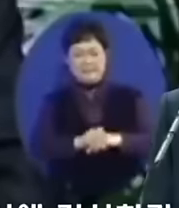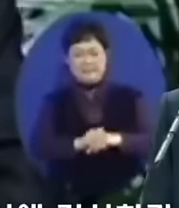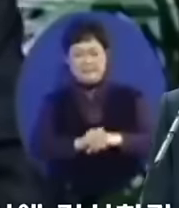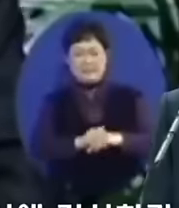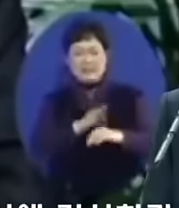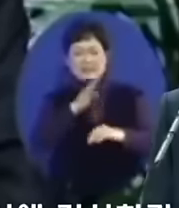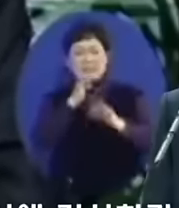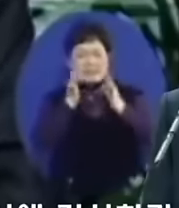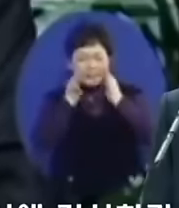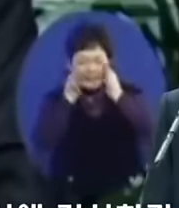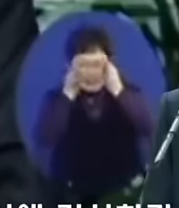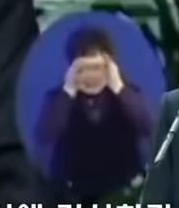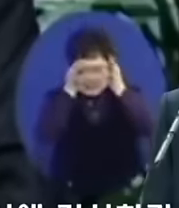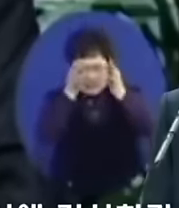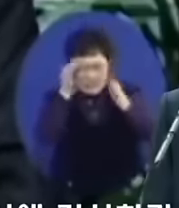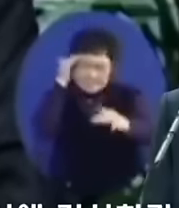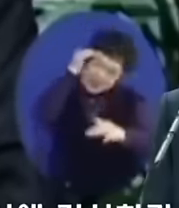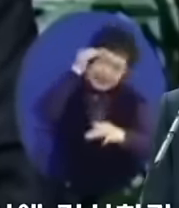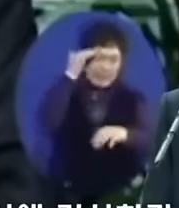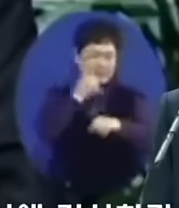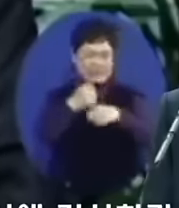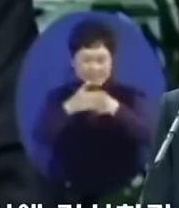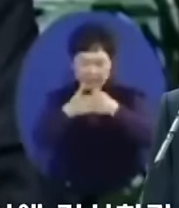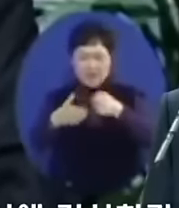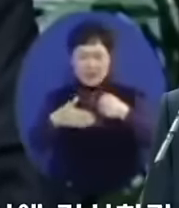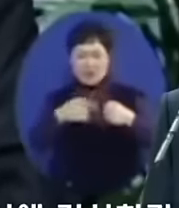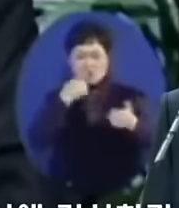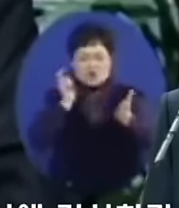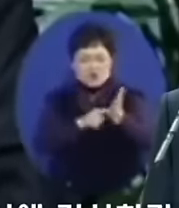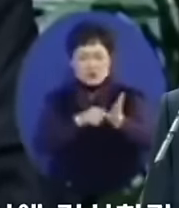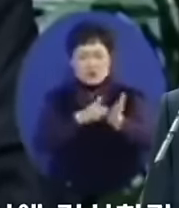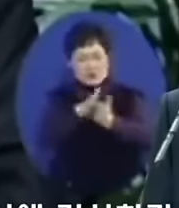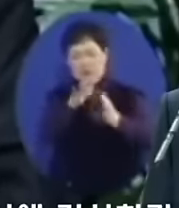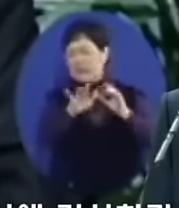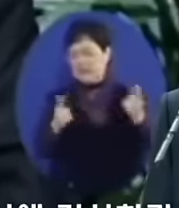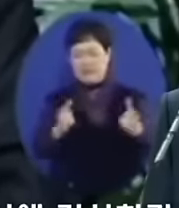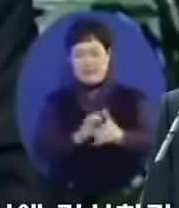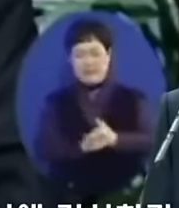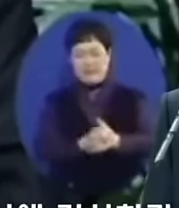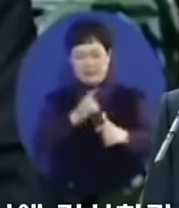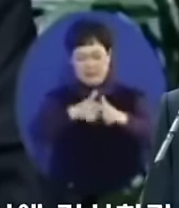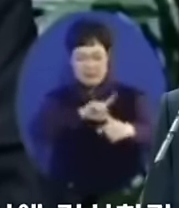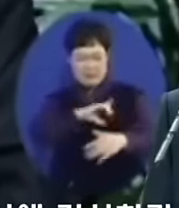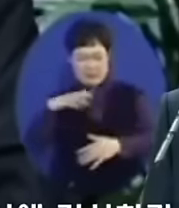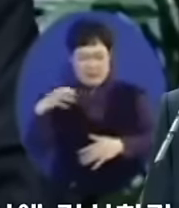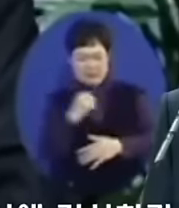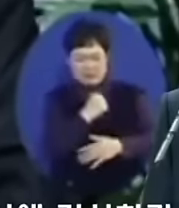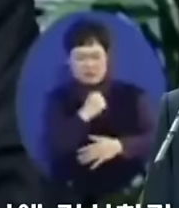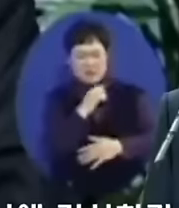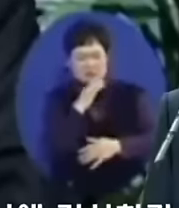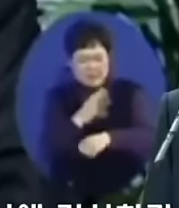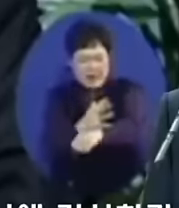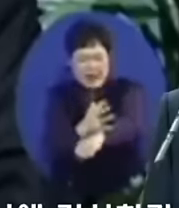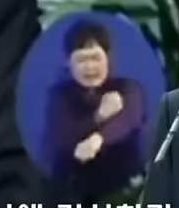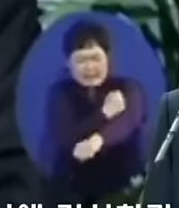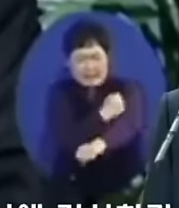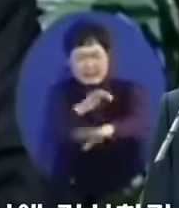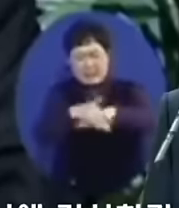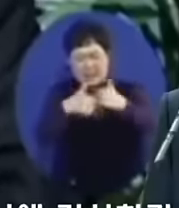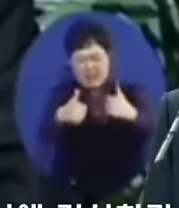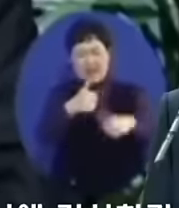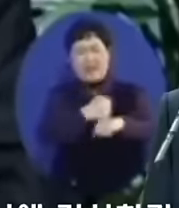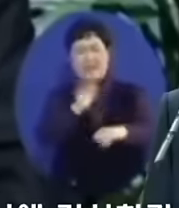있는 힘을 다해서 덤벼드는 것입니다. 그러므로 쉽게 물러가지 않습니다. 우리가 예수 이름으로 악착같이 대결해야 되는